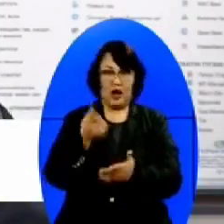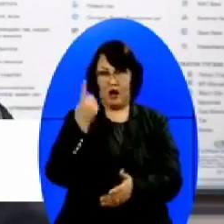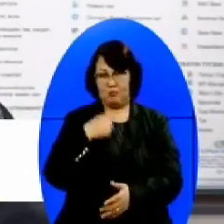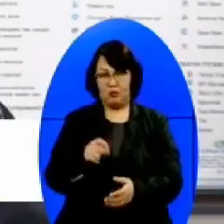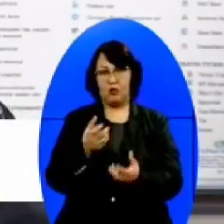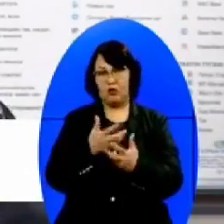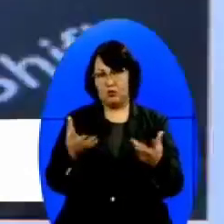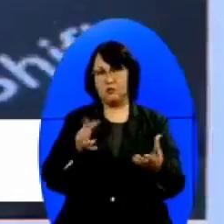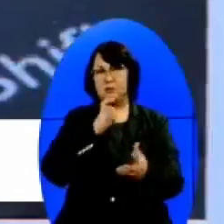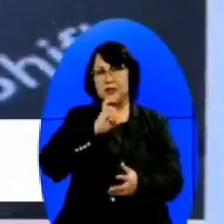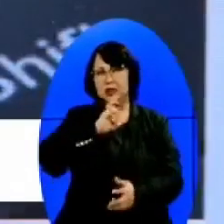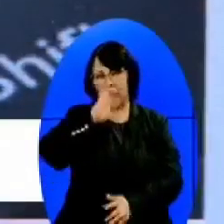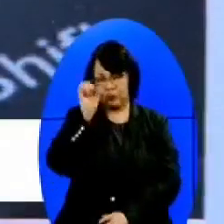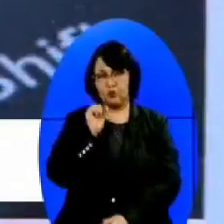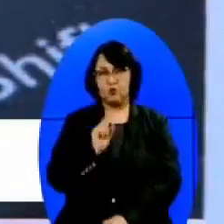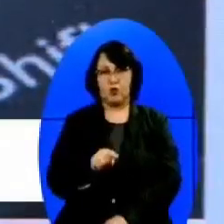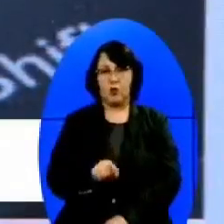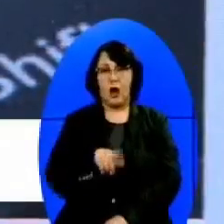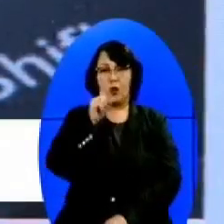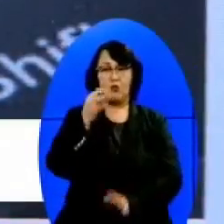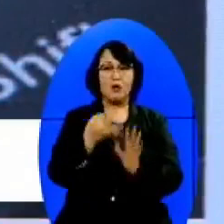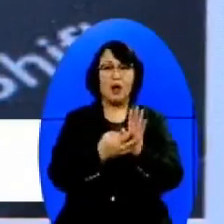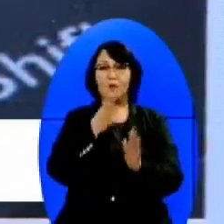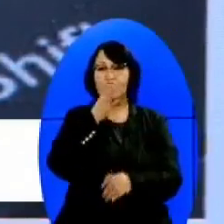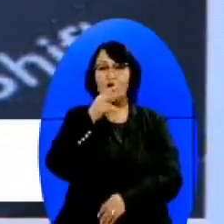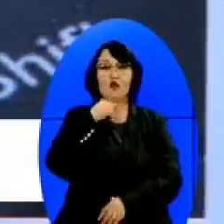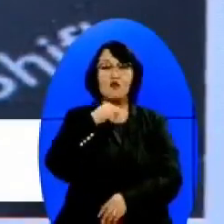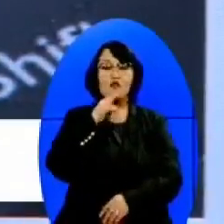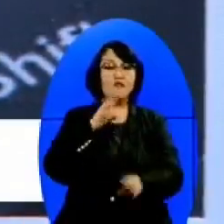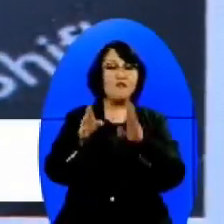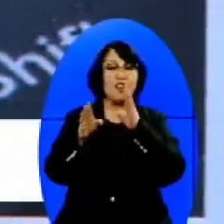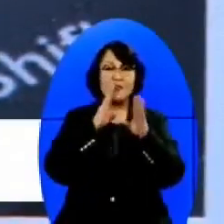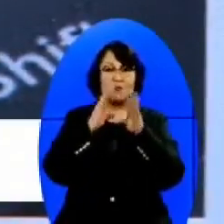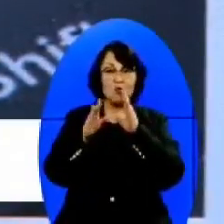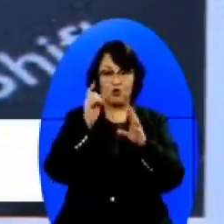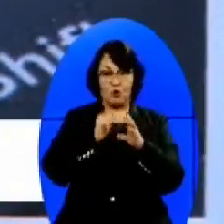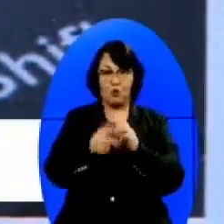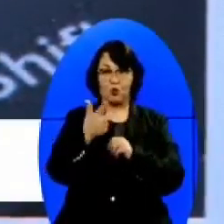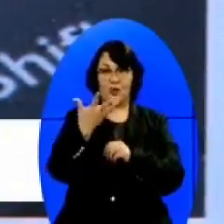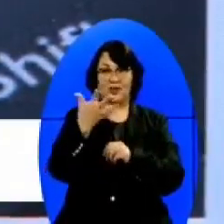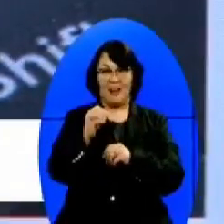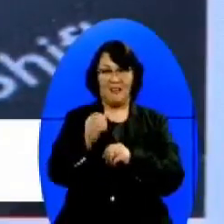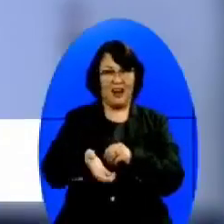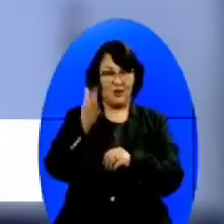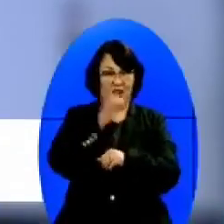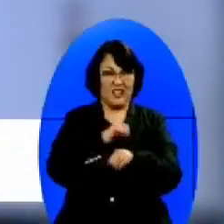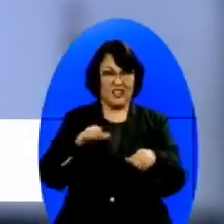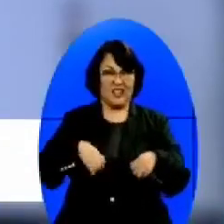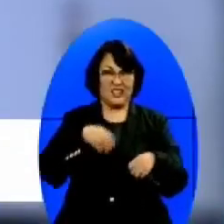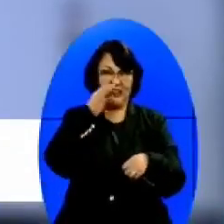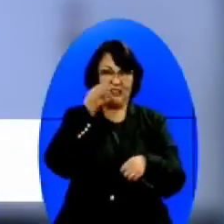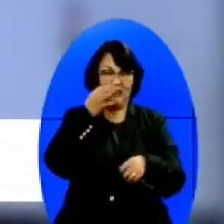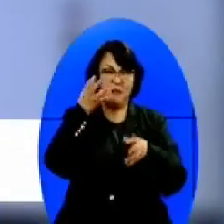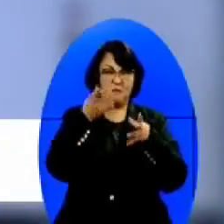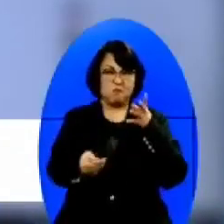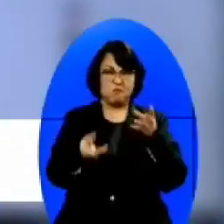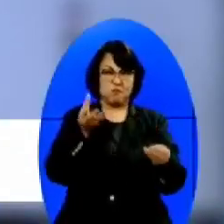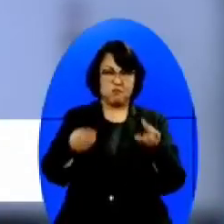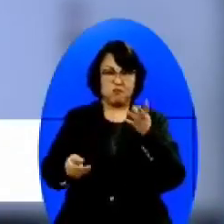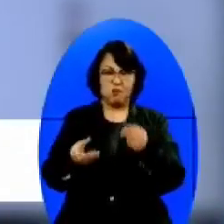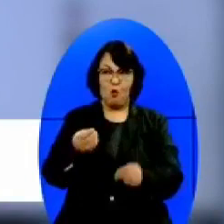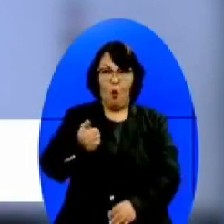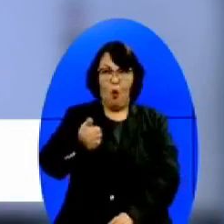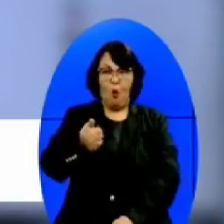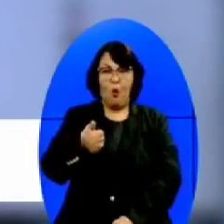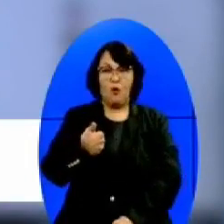их төгөөмөл гардаг асуудал байна. 18 настай охин Facebook орчинд 350 гаруй иргэнийг залсан хэрэг гарсан. Иргэдийг залж байгаа